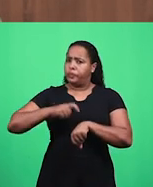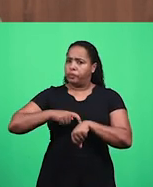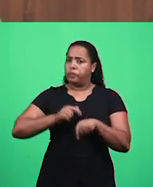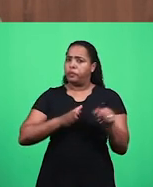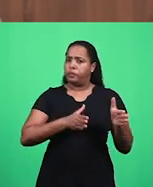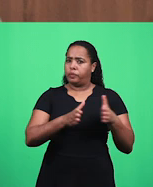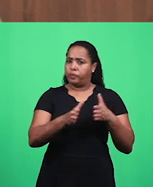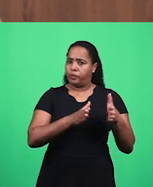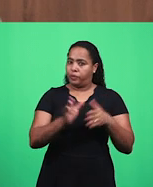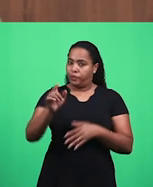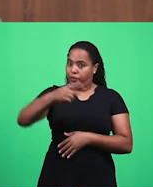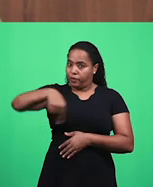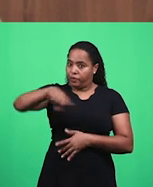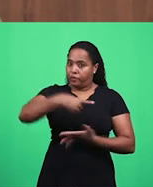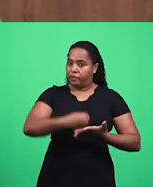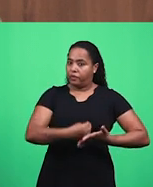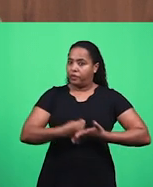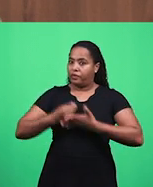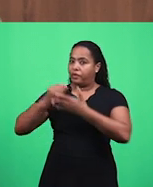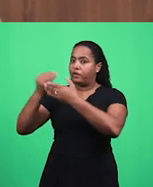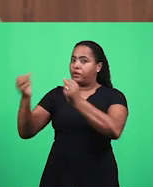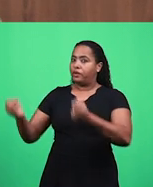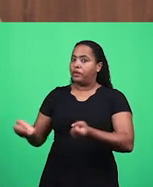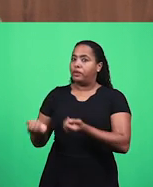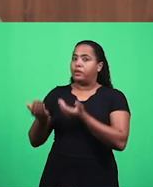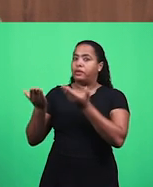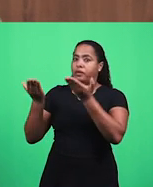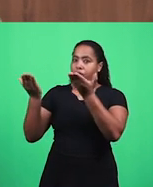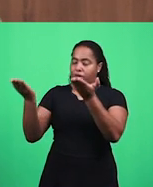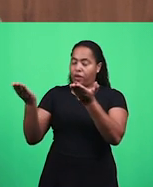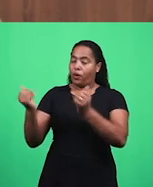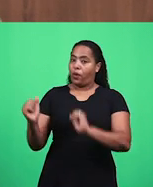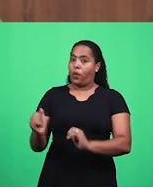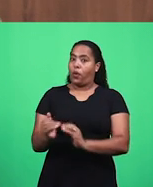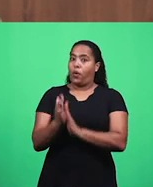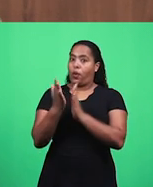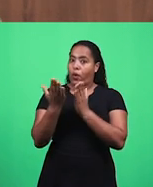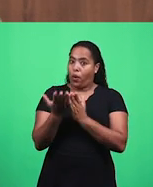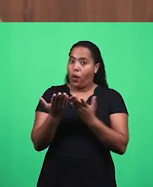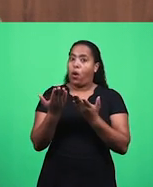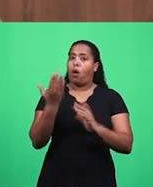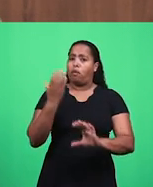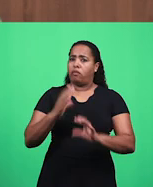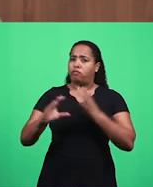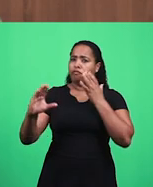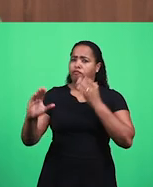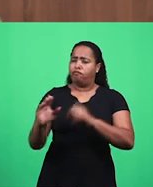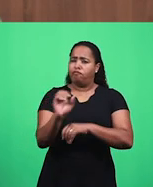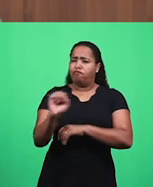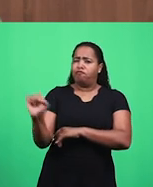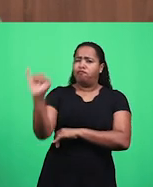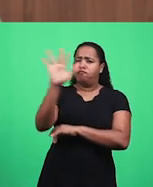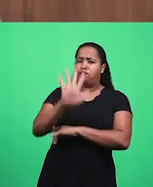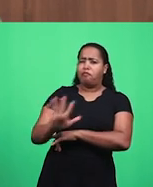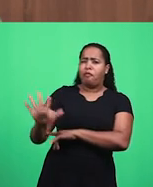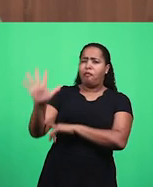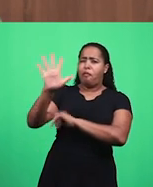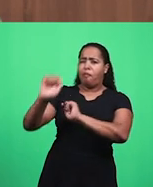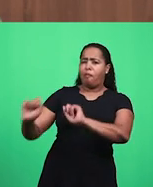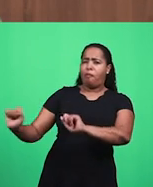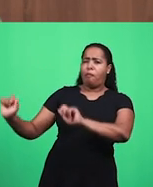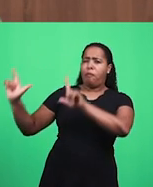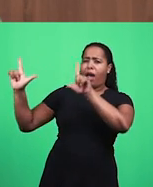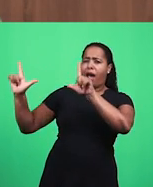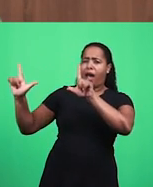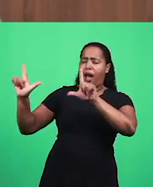сейчас псалмом, и мы принесем наши жизни на алтарь Господень. Будет